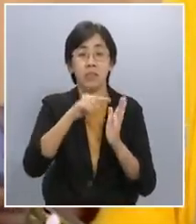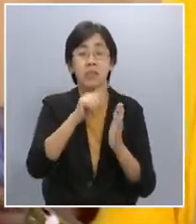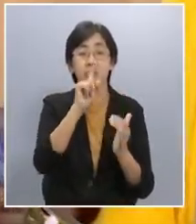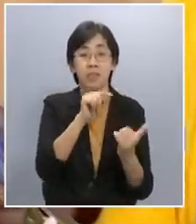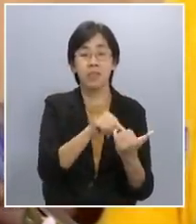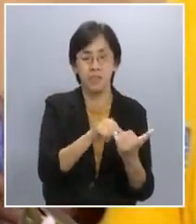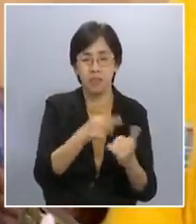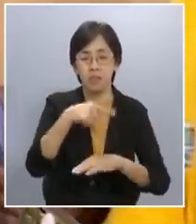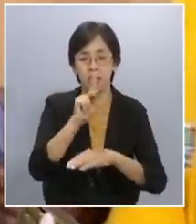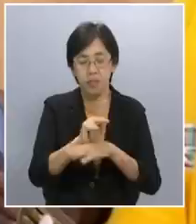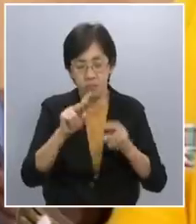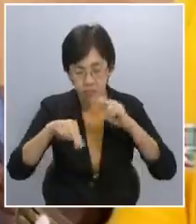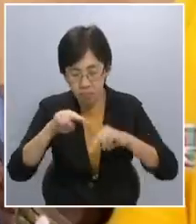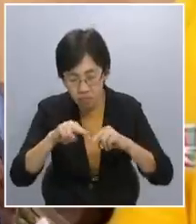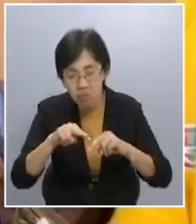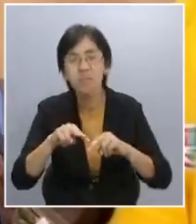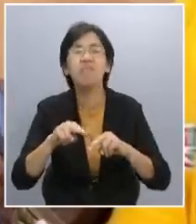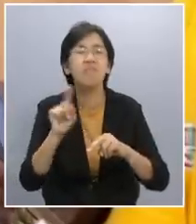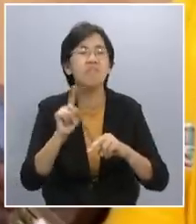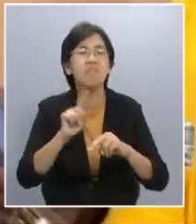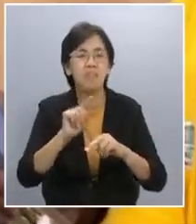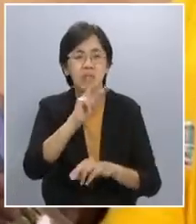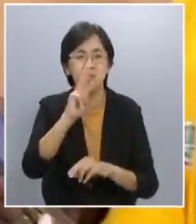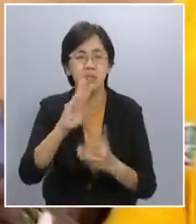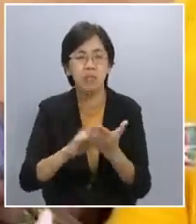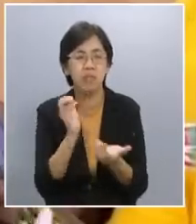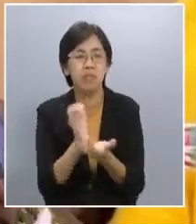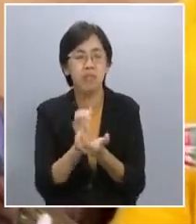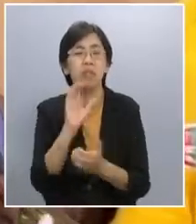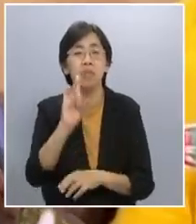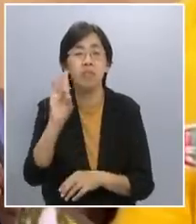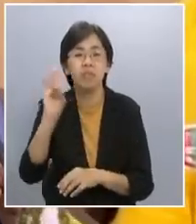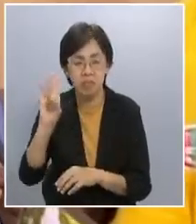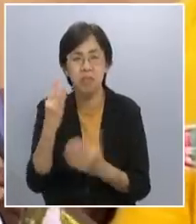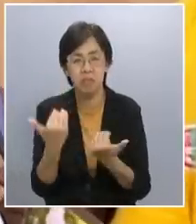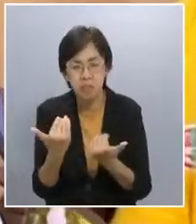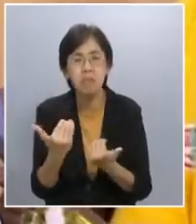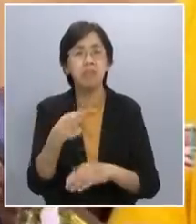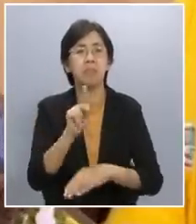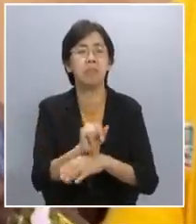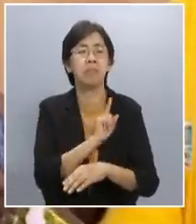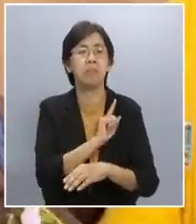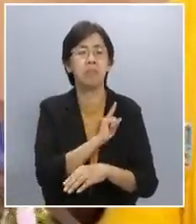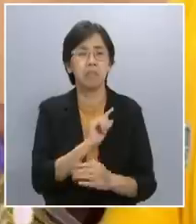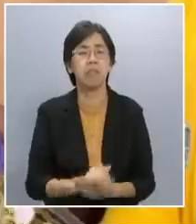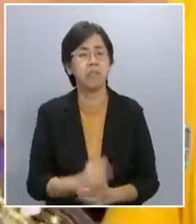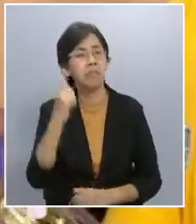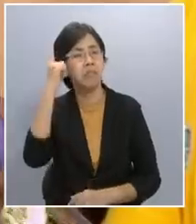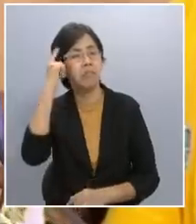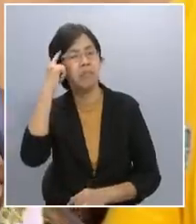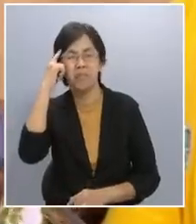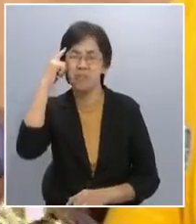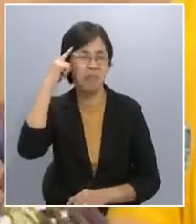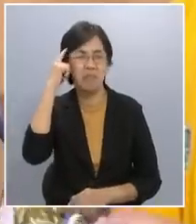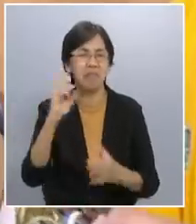ชุดสอบสวนคดีมาเก๊า888ซึ่งเป็นประเด็นอยู่ในสังคมตอนนี้ด้วยคุณผู้ชมครับและเชื่อว่าไม่น่า